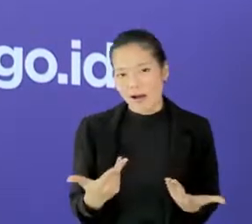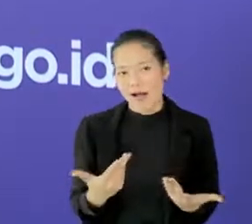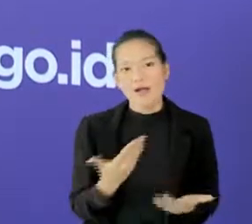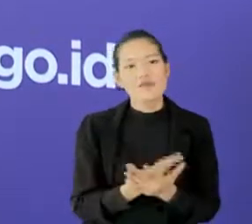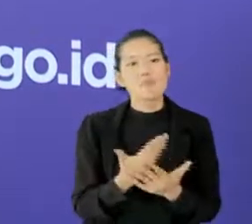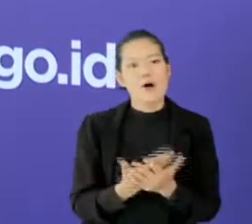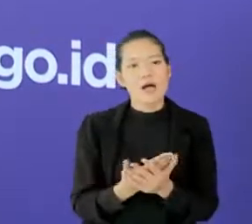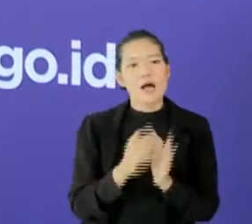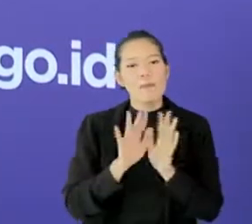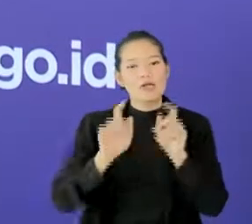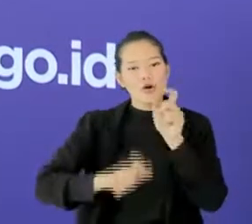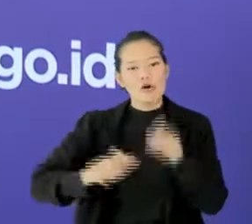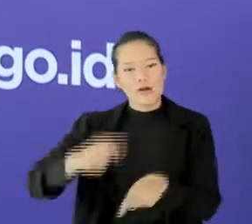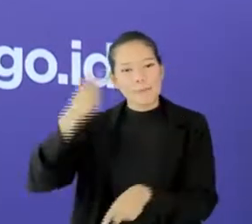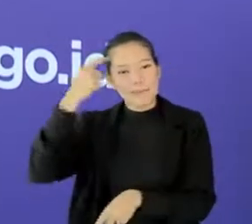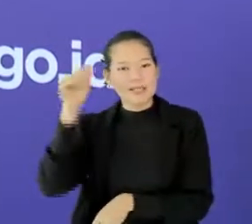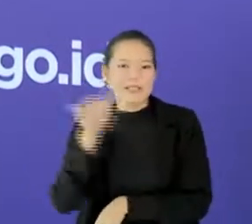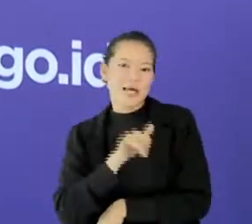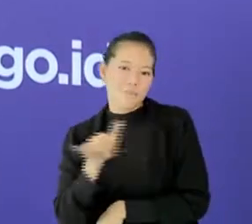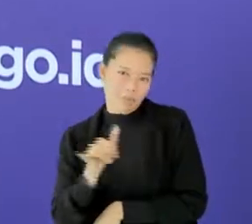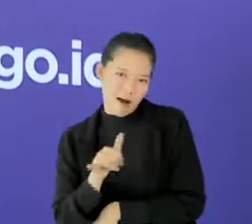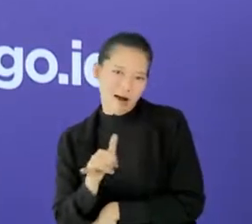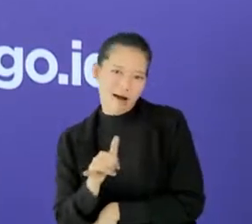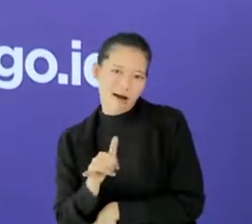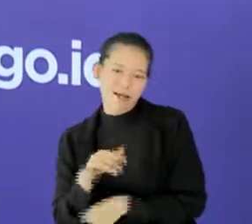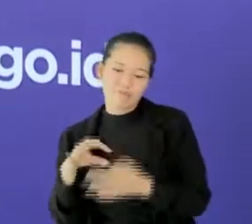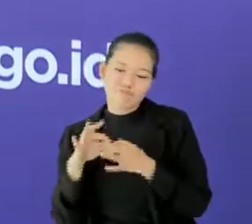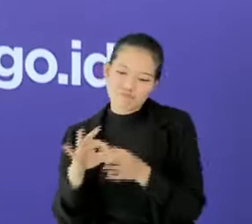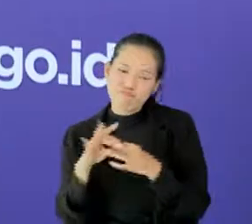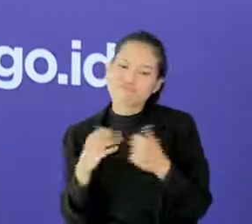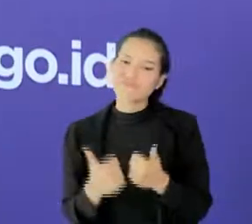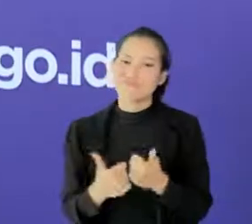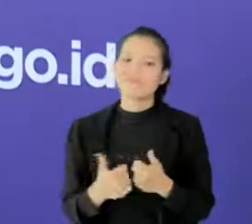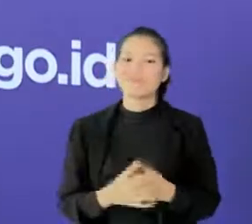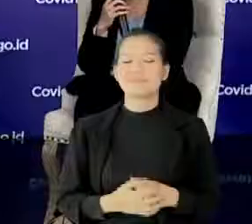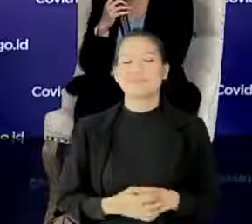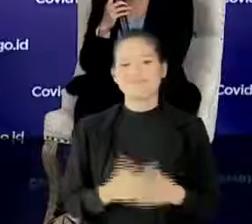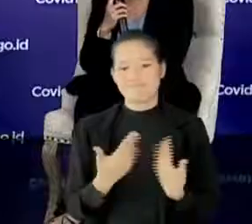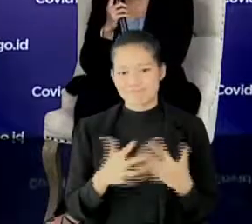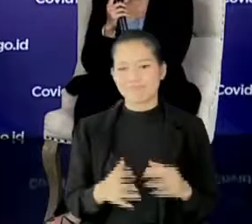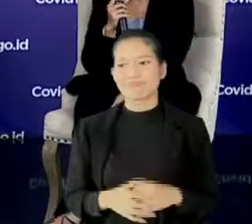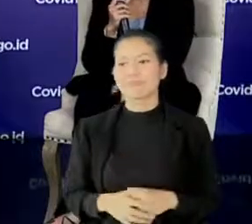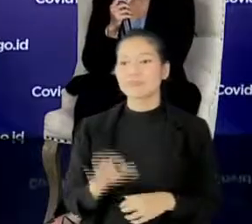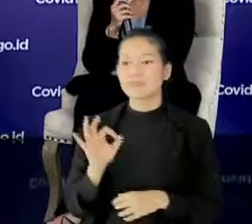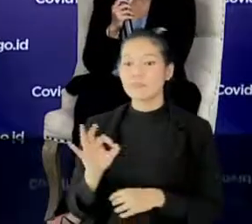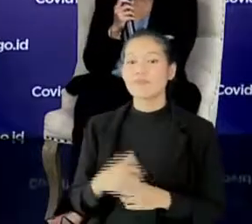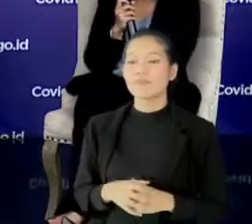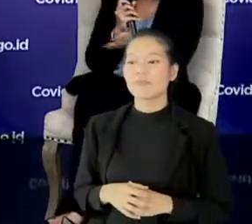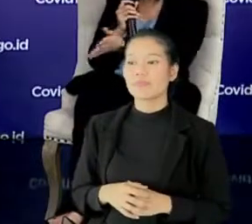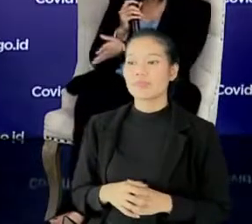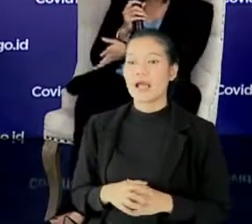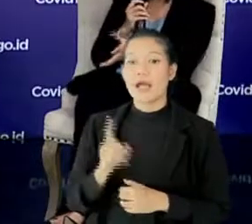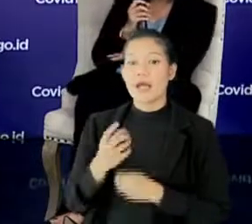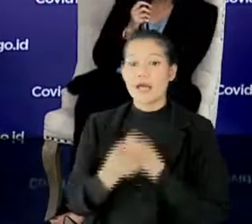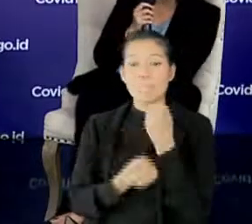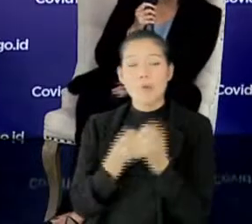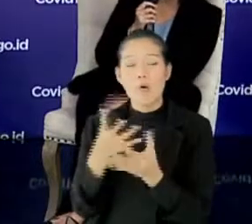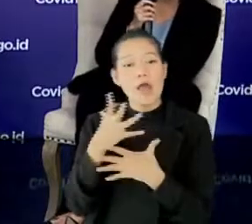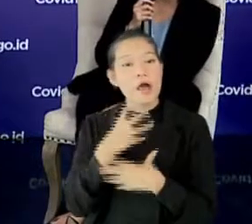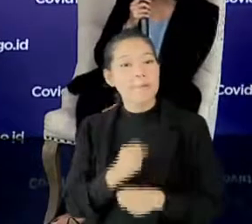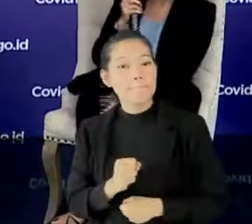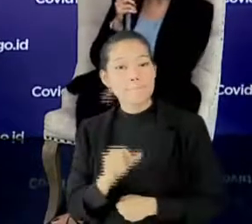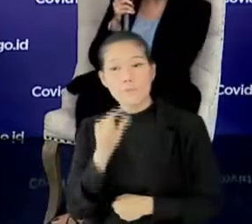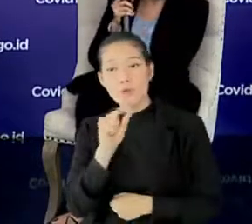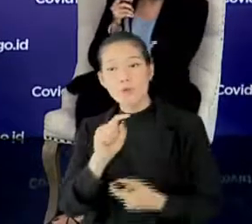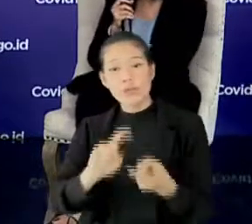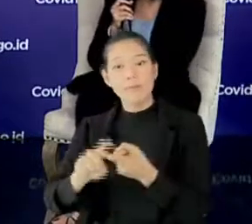mau berpikir sama juga, bukankah lebih indah gitu loh Mbak Tami. Dari saya itu aja. Oke, apa ada himbauan, harapan